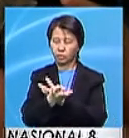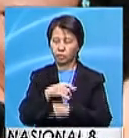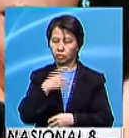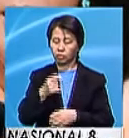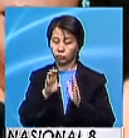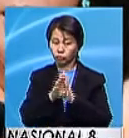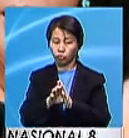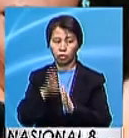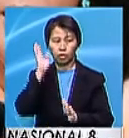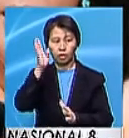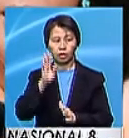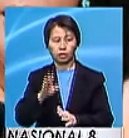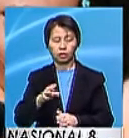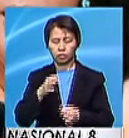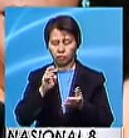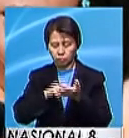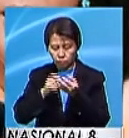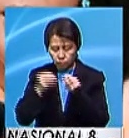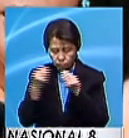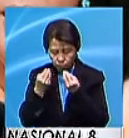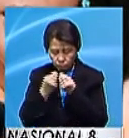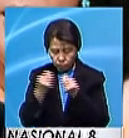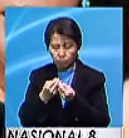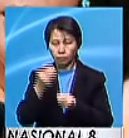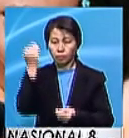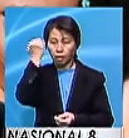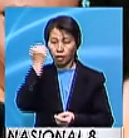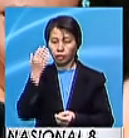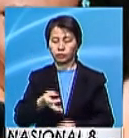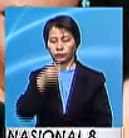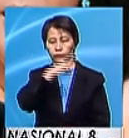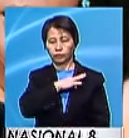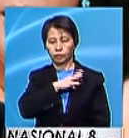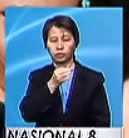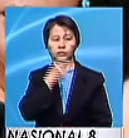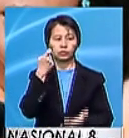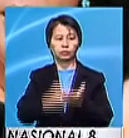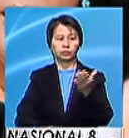teladan yang akan ditaksir oleh mahkamah selain faedah dan kos.